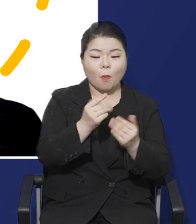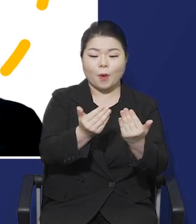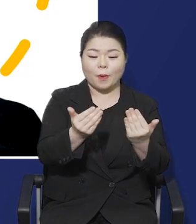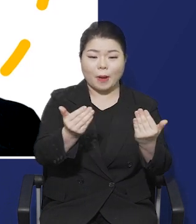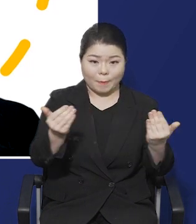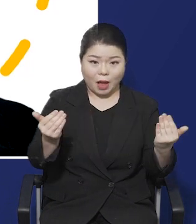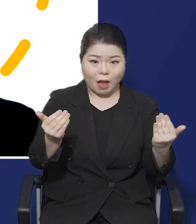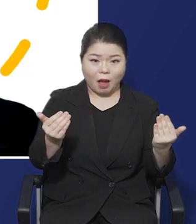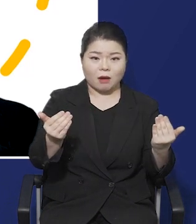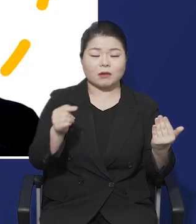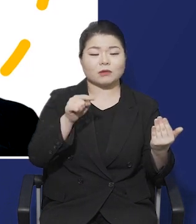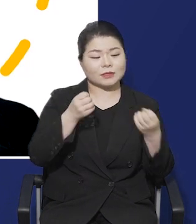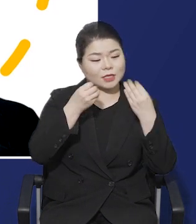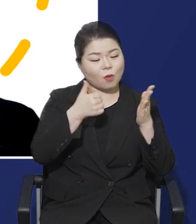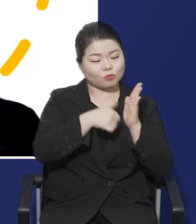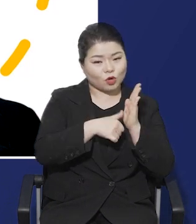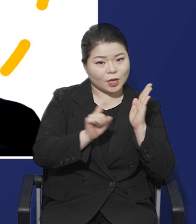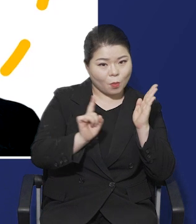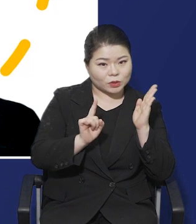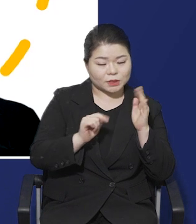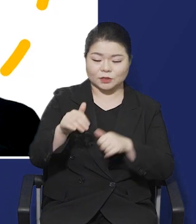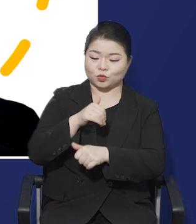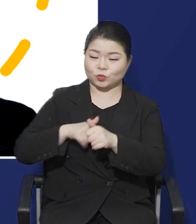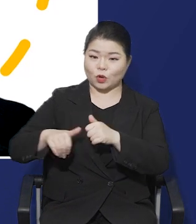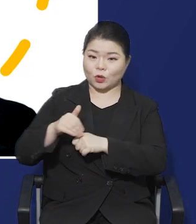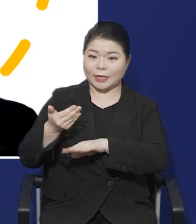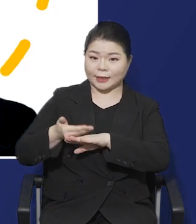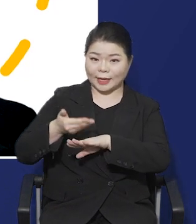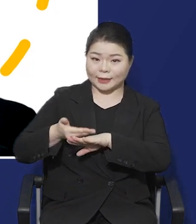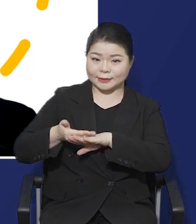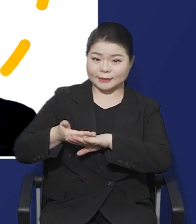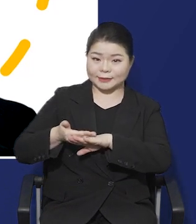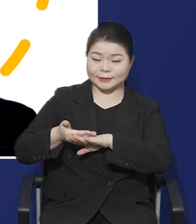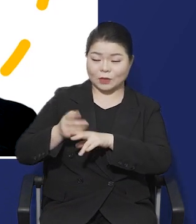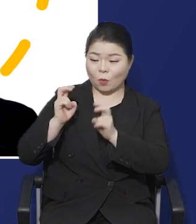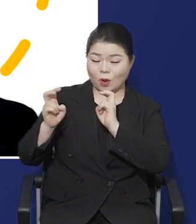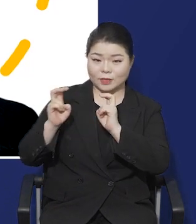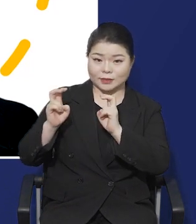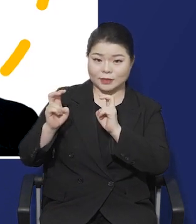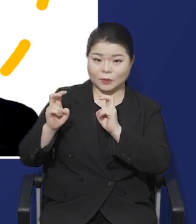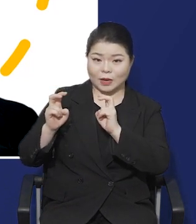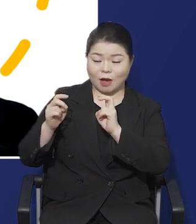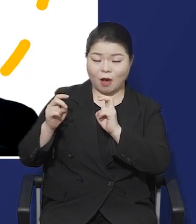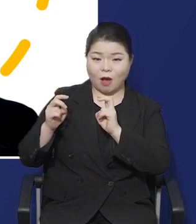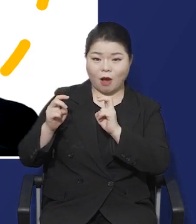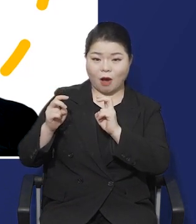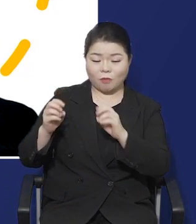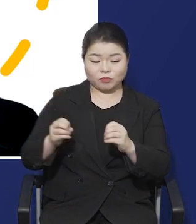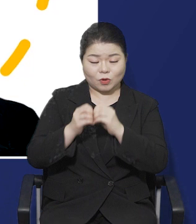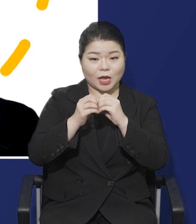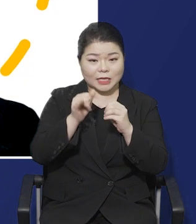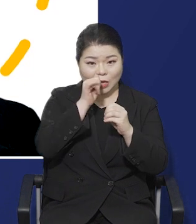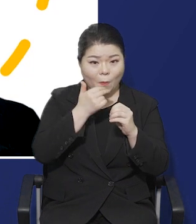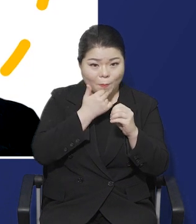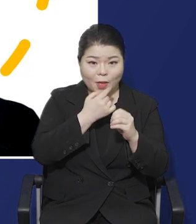제품을 출품할 것인지, 신제품이 어떤 것인지, 과연 주변에 다른 어떤 기업들과 마찰될 소지가